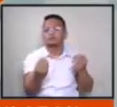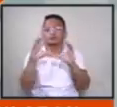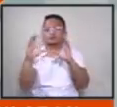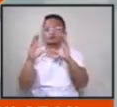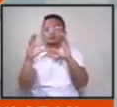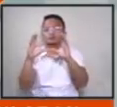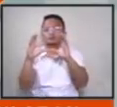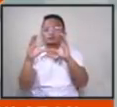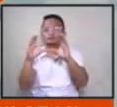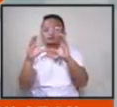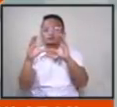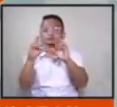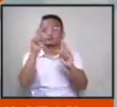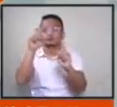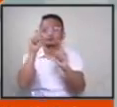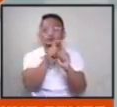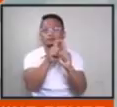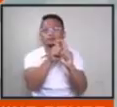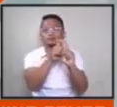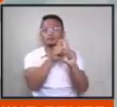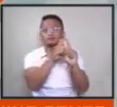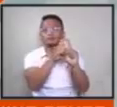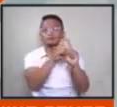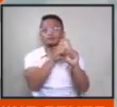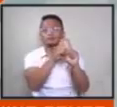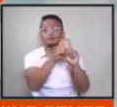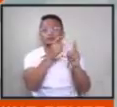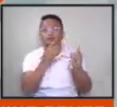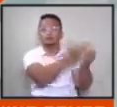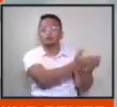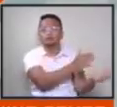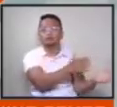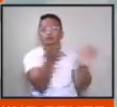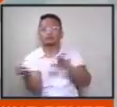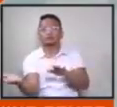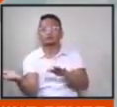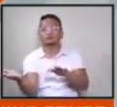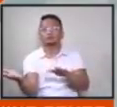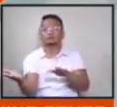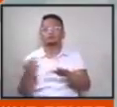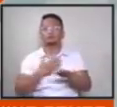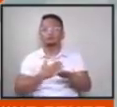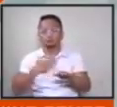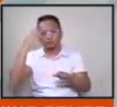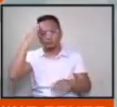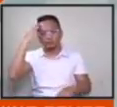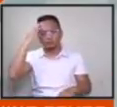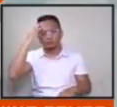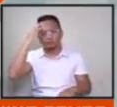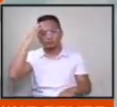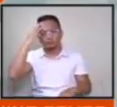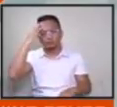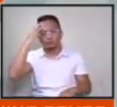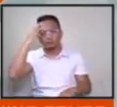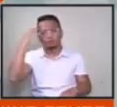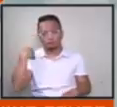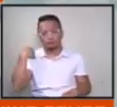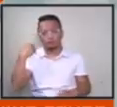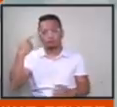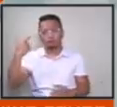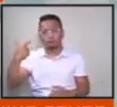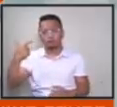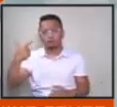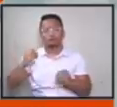sila. At tumutugma naman doon sa sinabi mo ngayon na ikaw po ay pumunta sa Lamay. Ang gusto ko lang po malaman ngayon, kung kayo po ba ay meron talagang